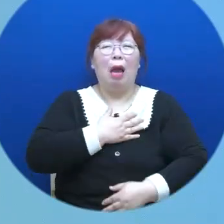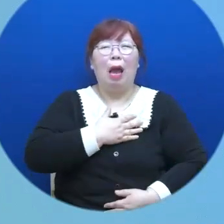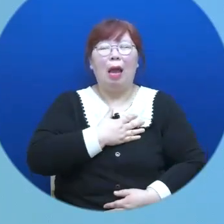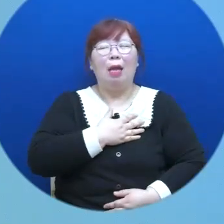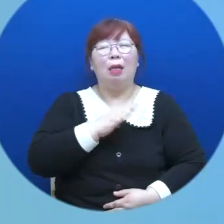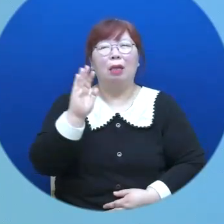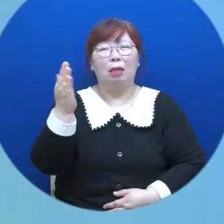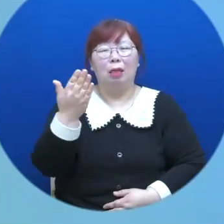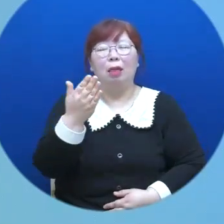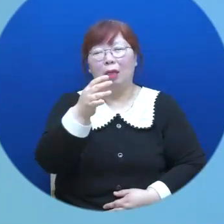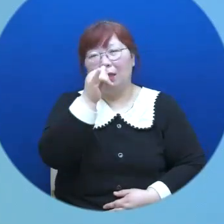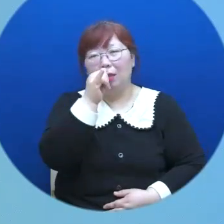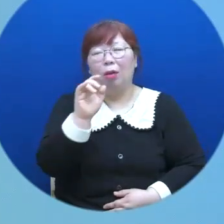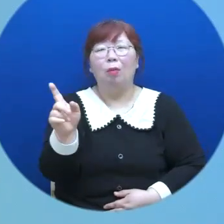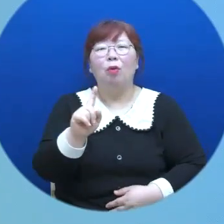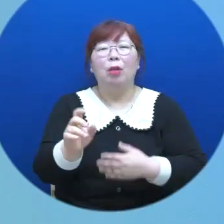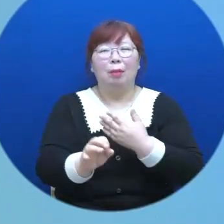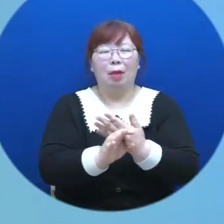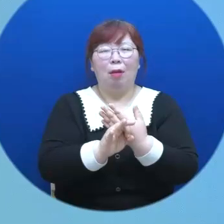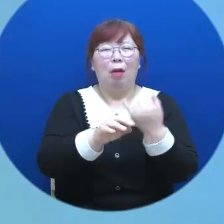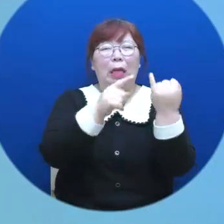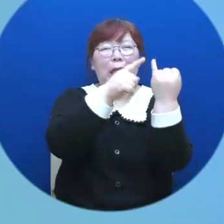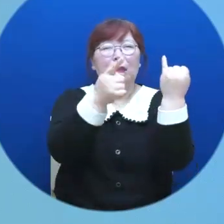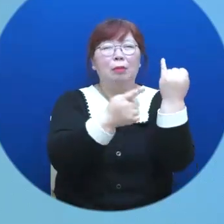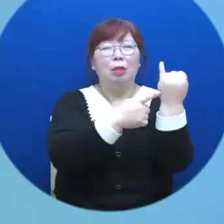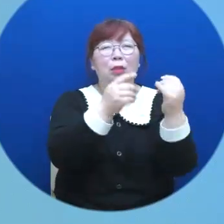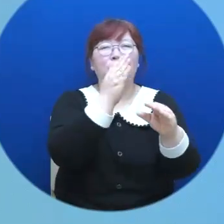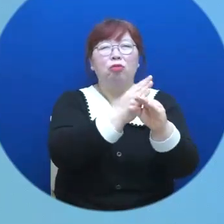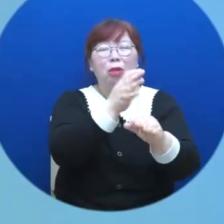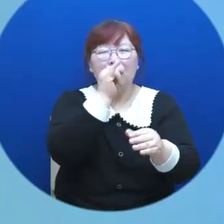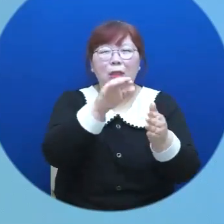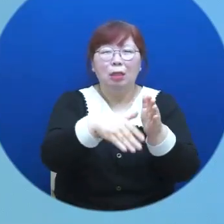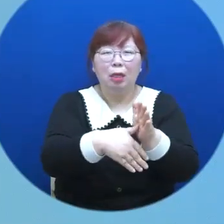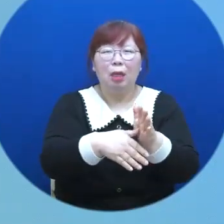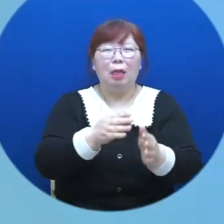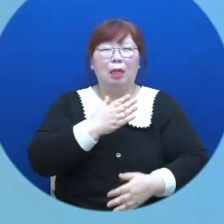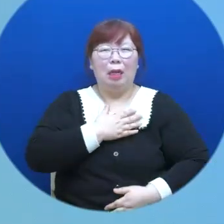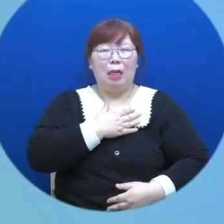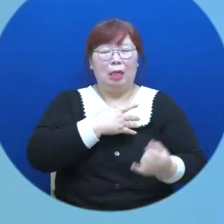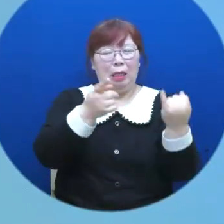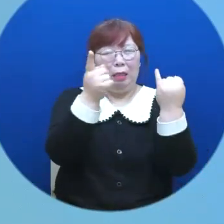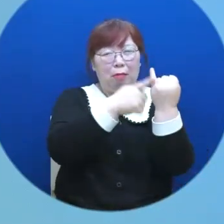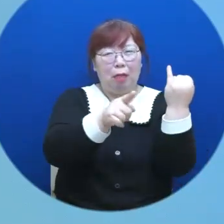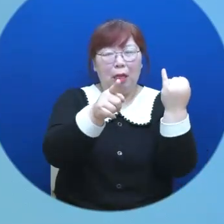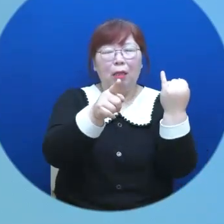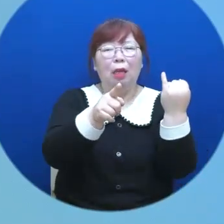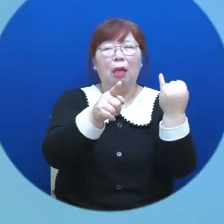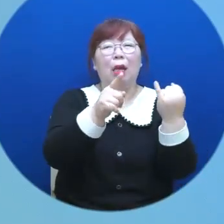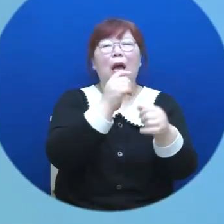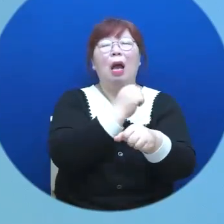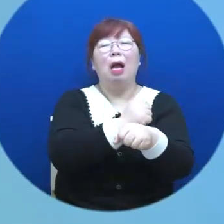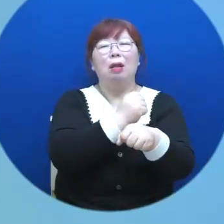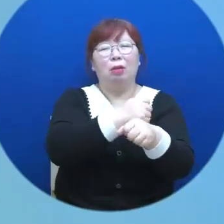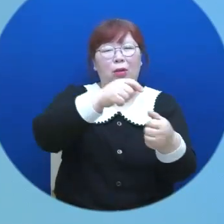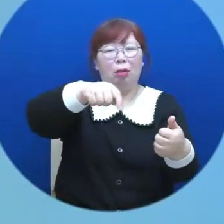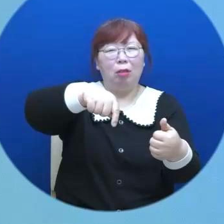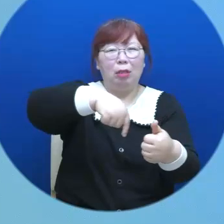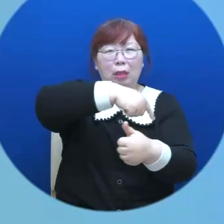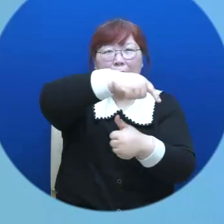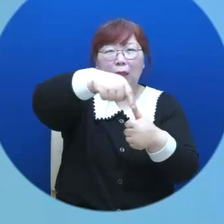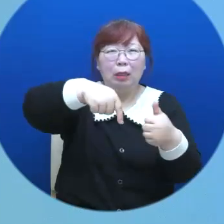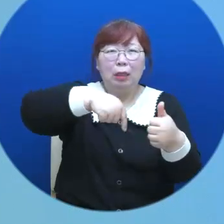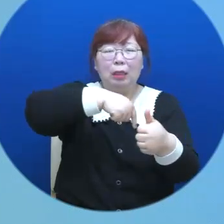거죠. 태중에 있을 때 자기를 낙태시키려고 했던 그 상황적